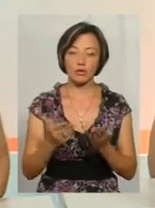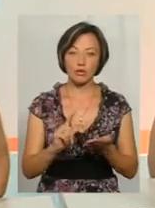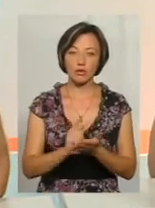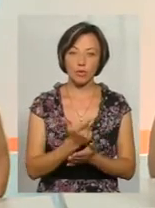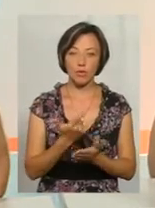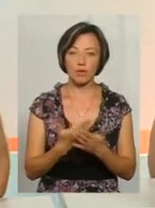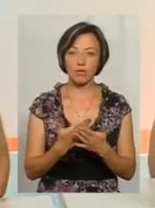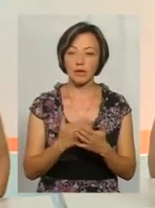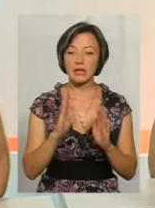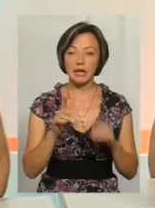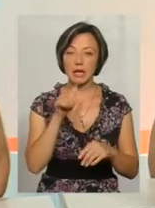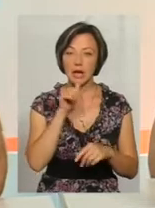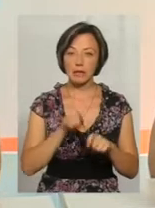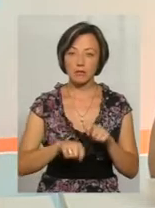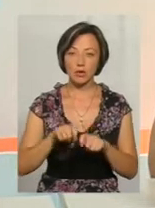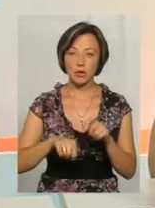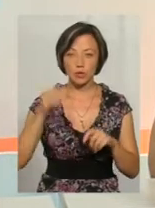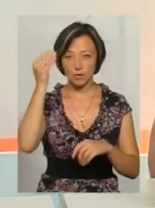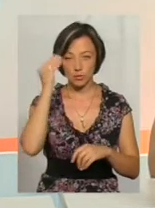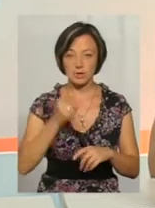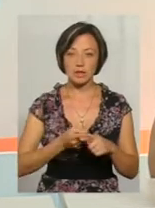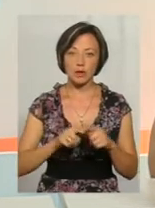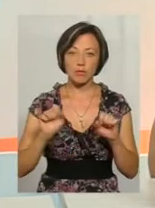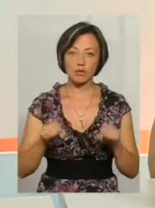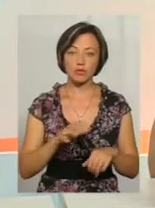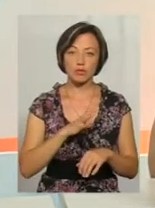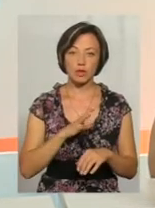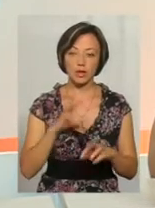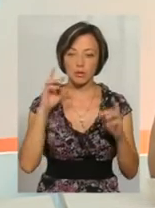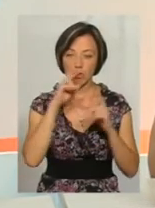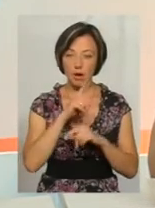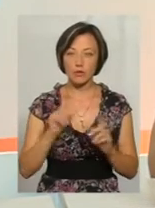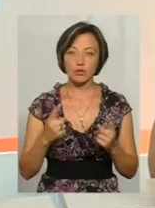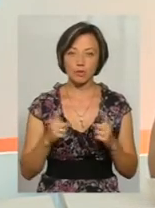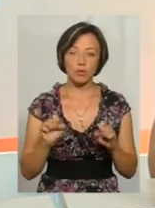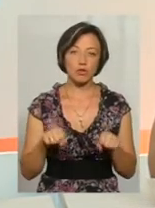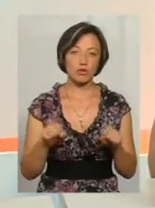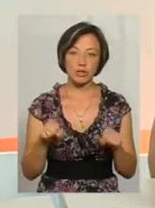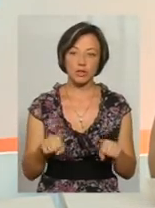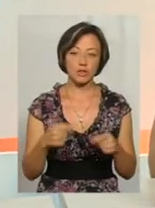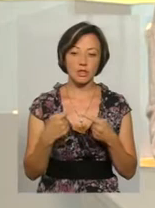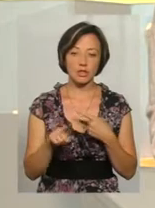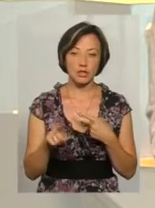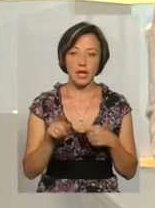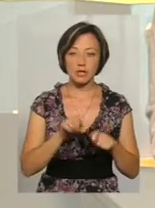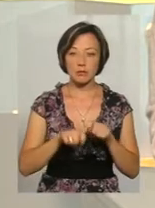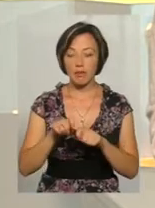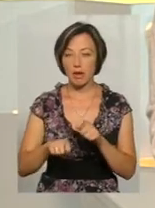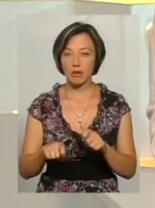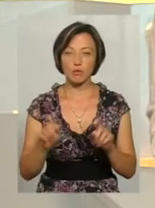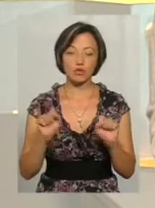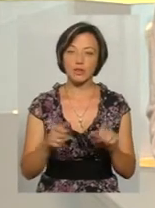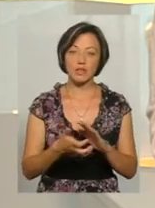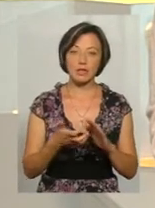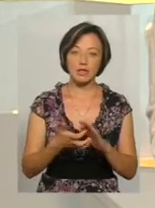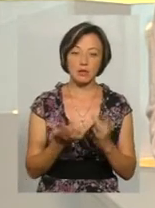взяти одних експертів, експертну думку, то це може бути викривлено, тому що можливо вони на тих експертів потрапили, можливо, недостатньо